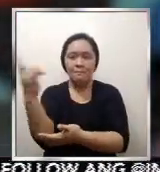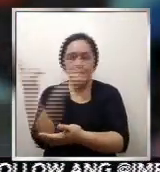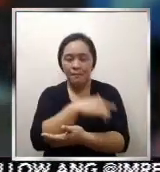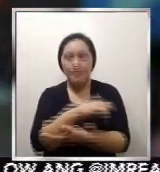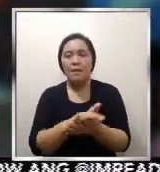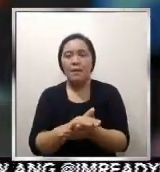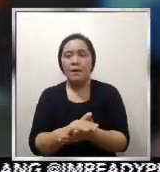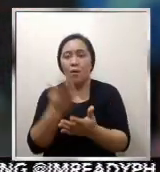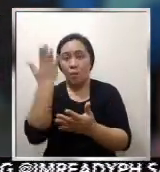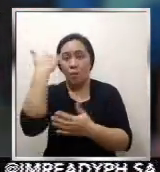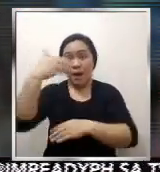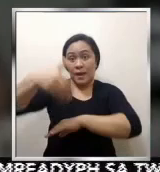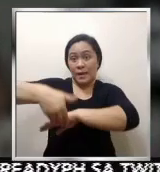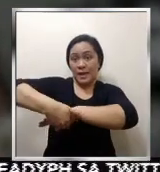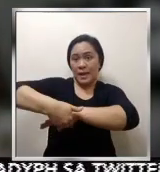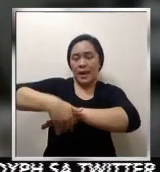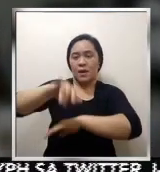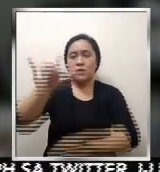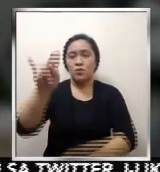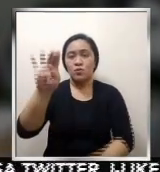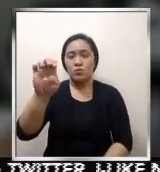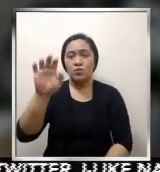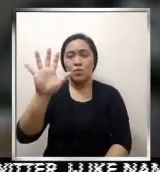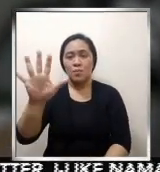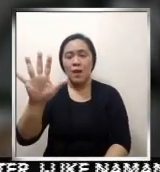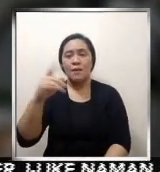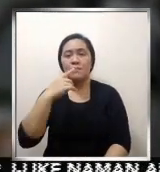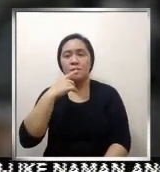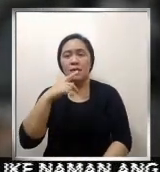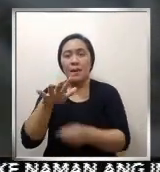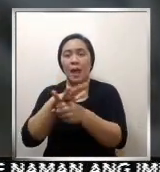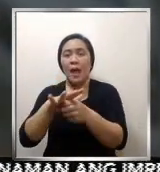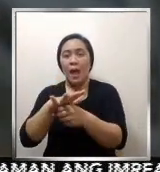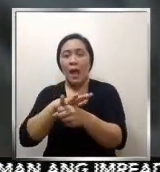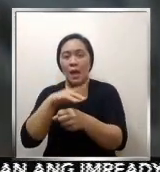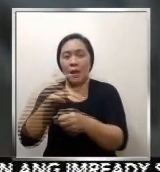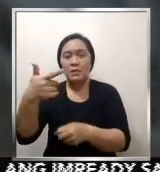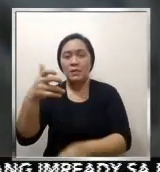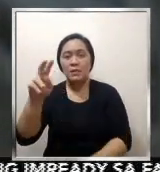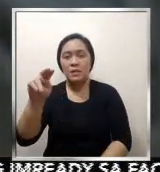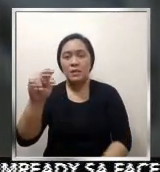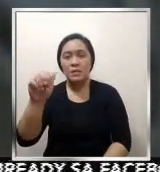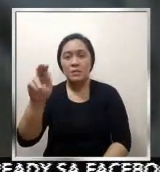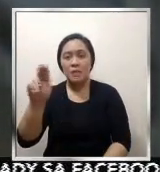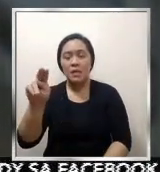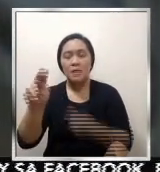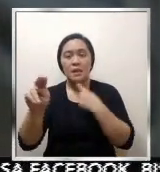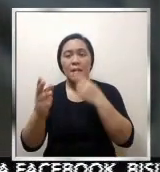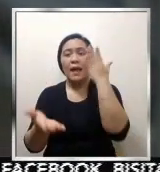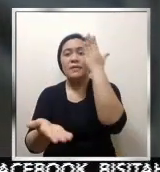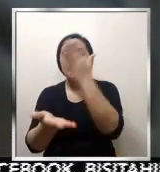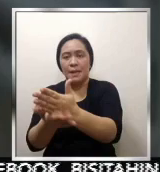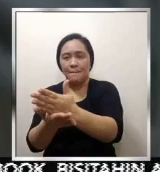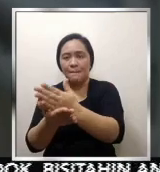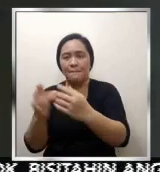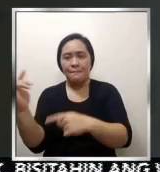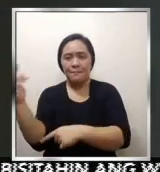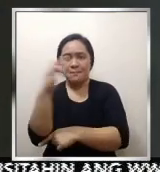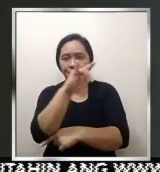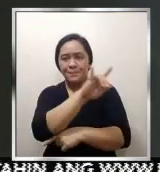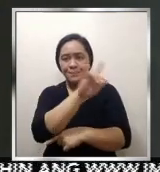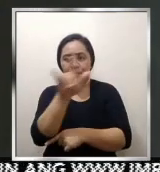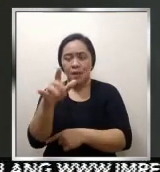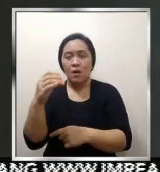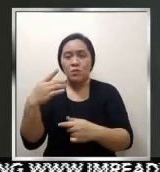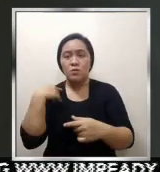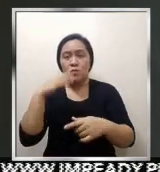ang LCU ng General Santos na stop muna. And so, yung flight ng June 6 onwards, nakansela na siya. Pag